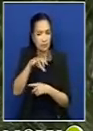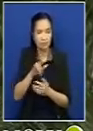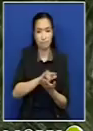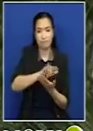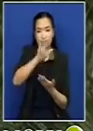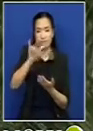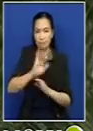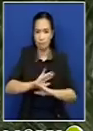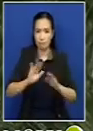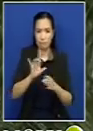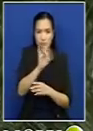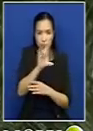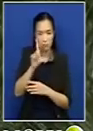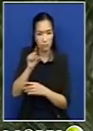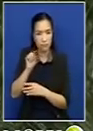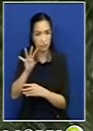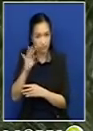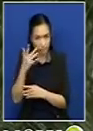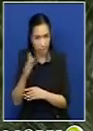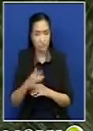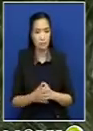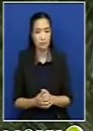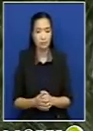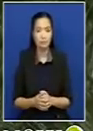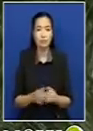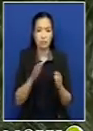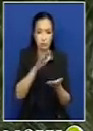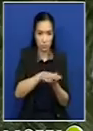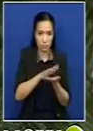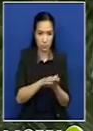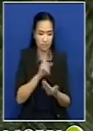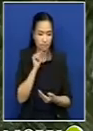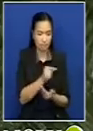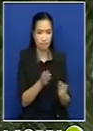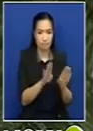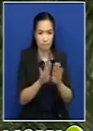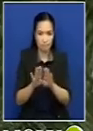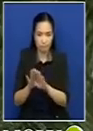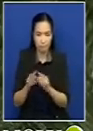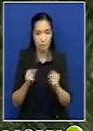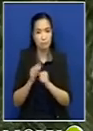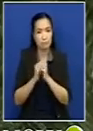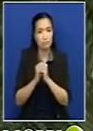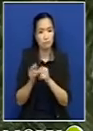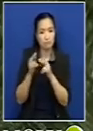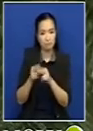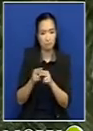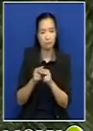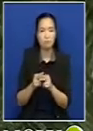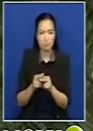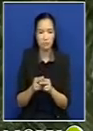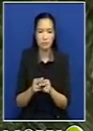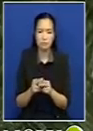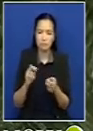วบินมากกว่า124เที่ยวบินครับรวมถึงสั่งปิดโรงเรียนครับในขณะที่พื้นที่ทางจีนเองที่กำลังประสบอุทกภัยอยู่ณเวล